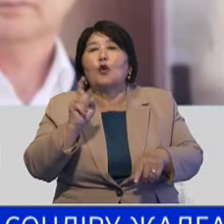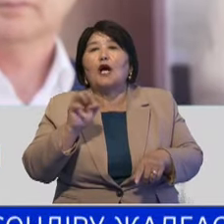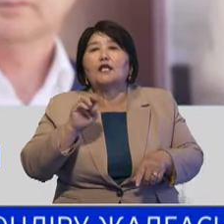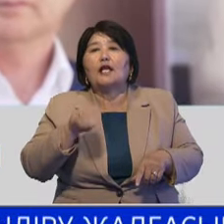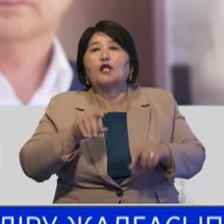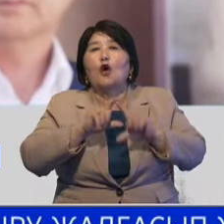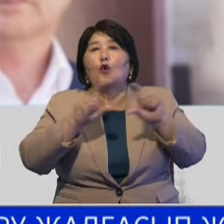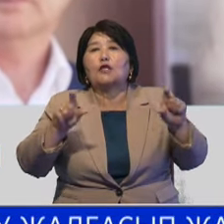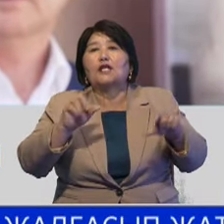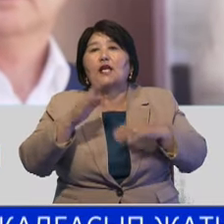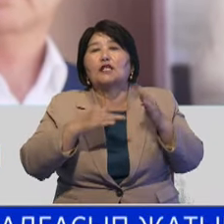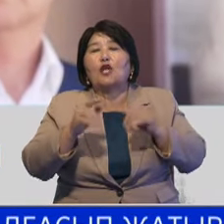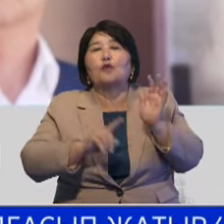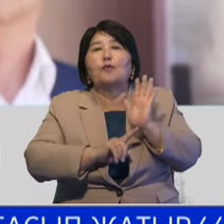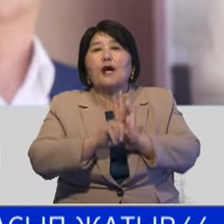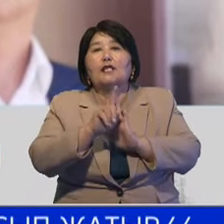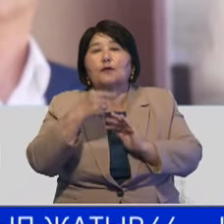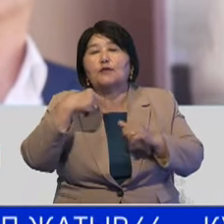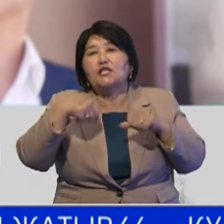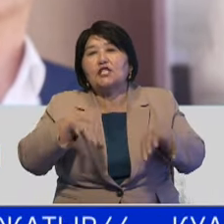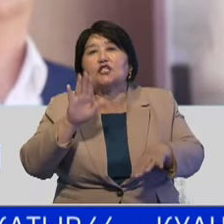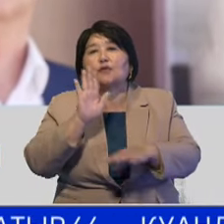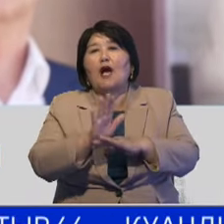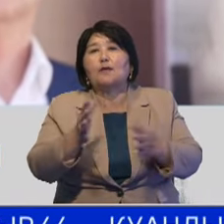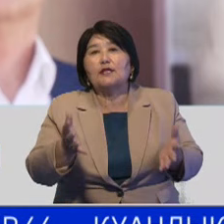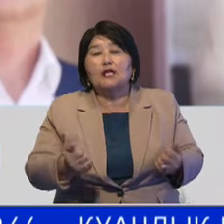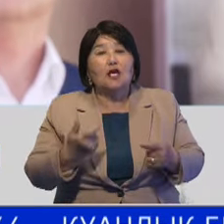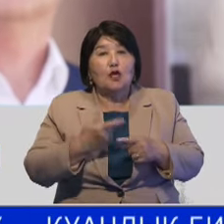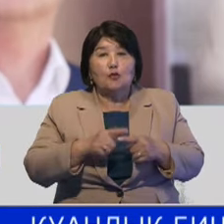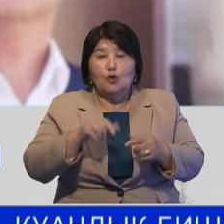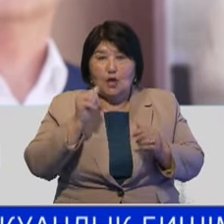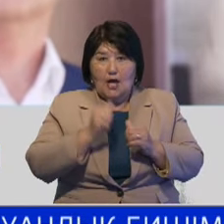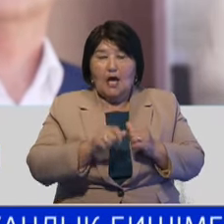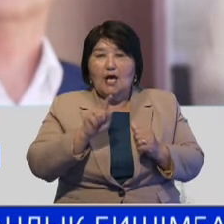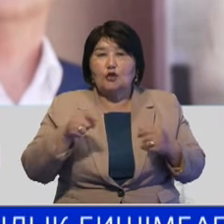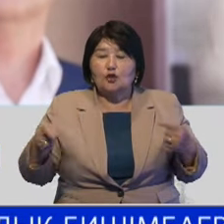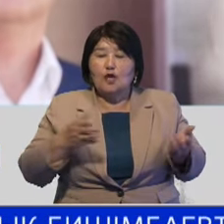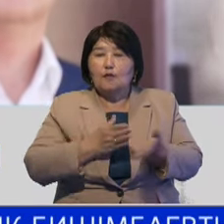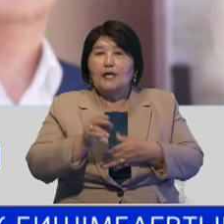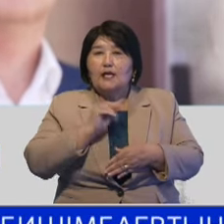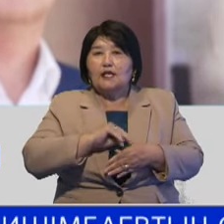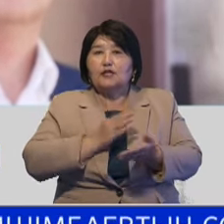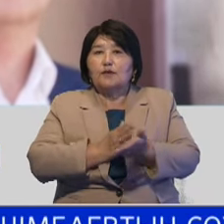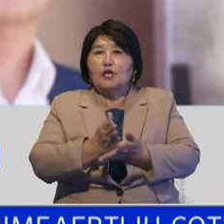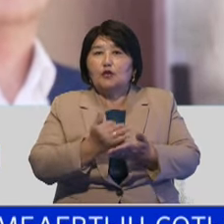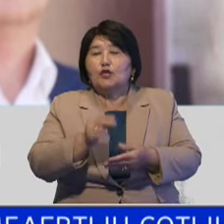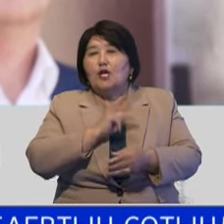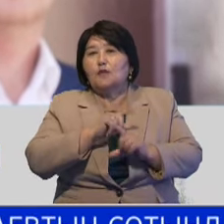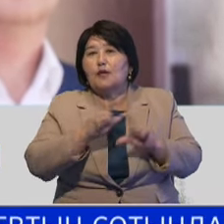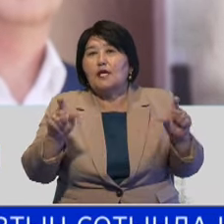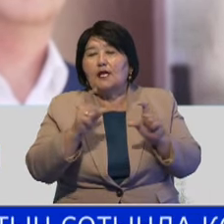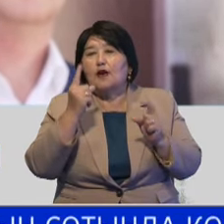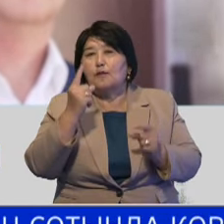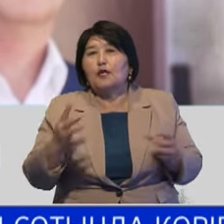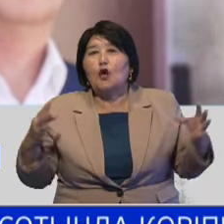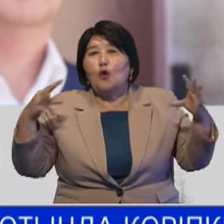орталықтарын салу туралы бастама көтеріп шешім қабылдадық. Бұл әр түрлі бағытта қызмет көрсететін мекемелерді